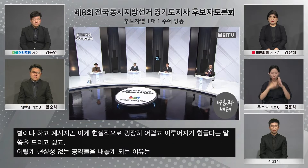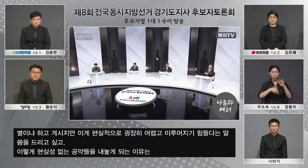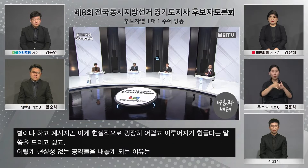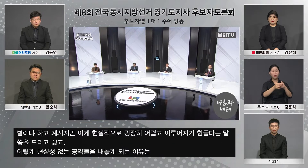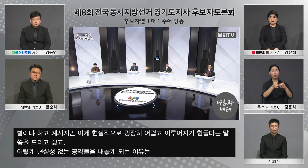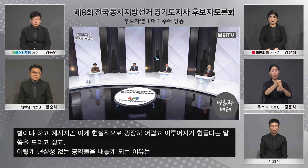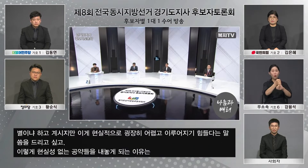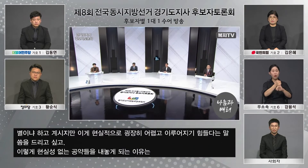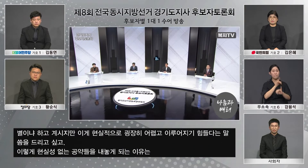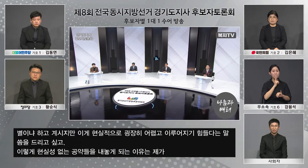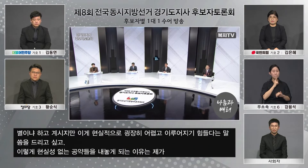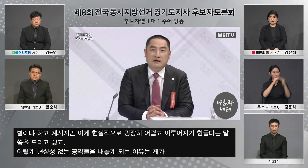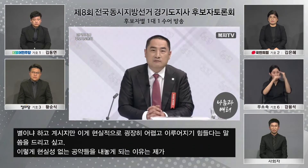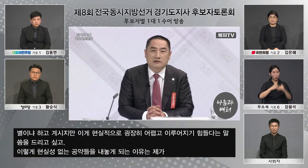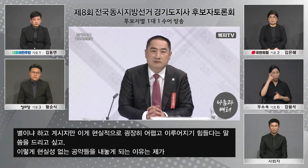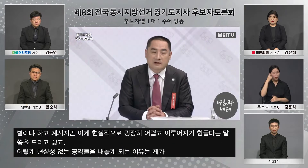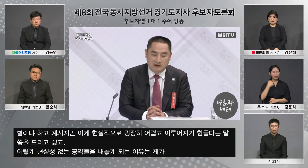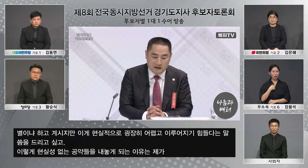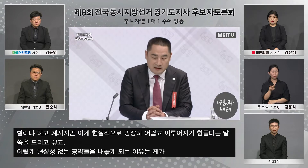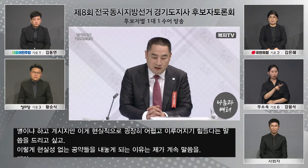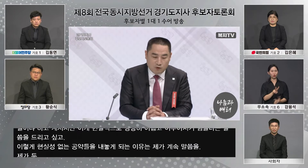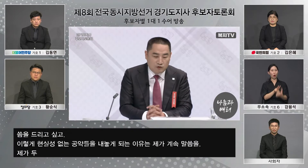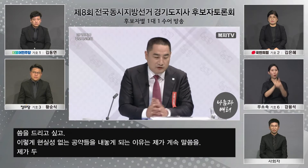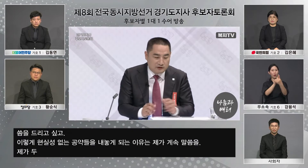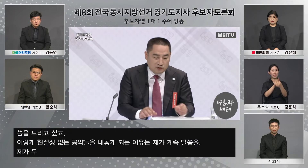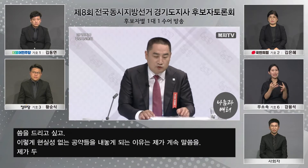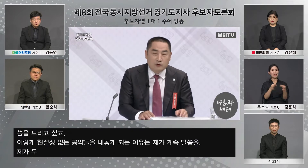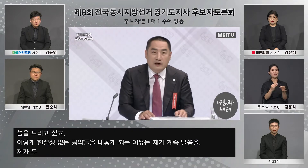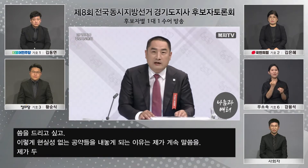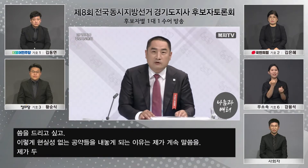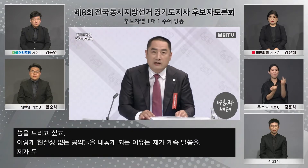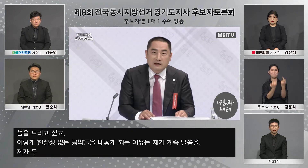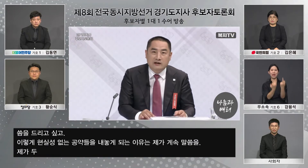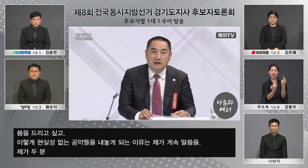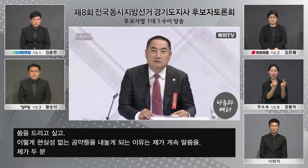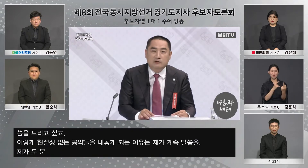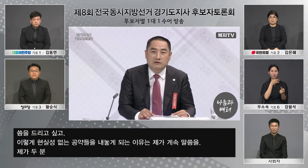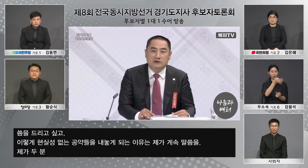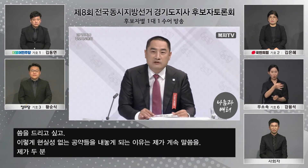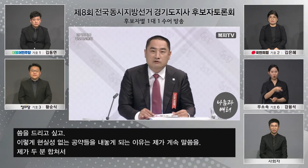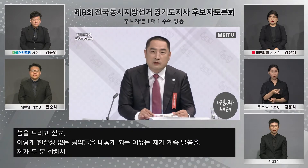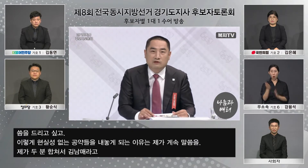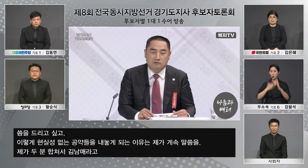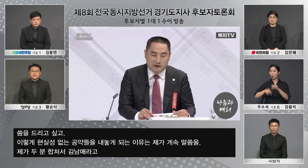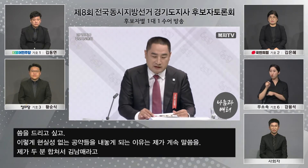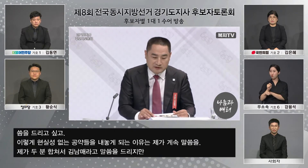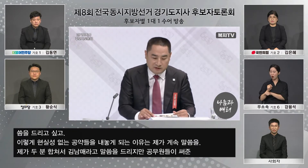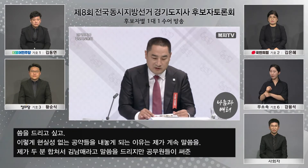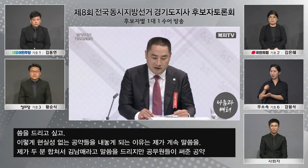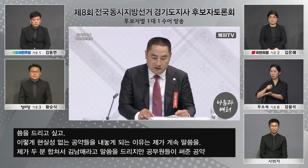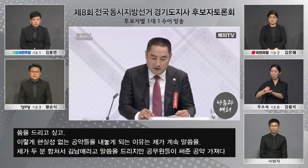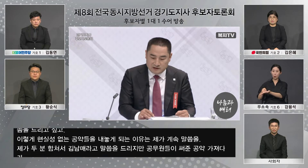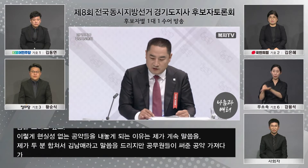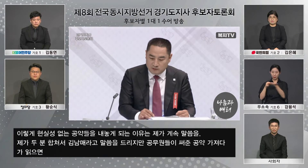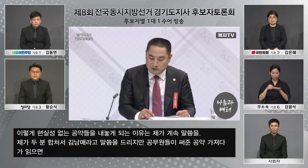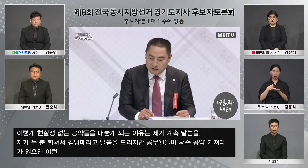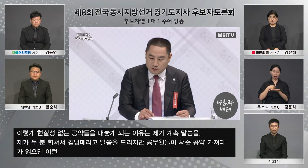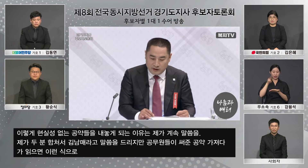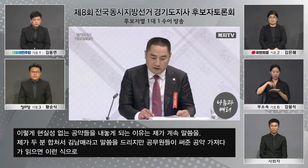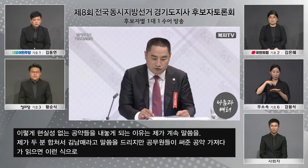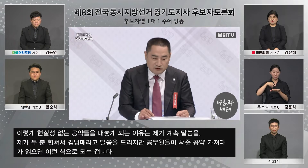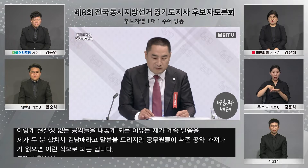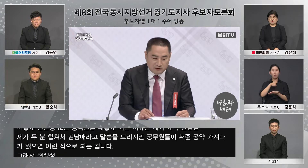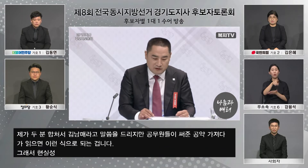두 분 합쳐서 김남매라고 계속 말씀드리지만 이 공무원들이 써준 공약 가져다가 이렇게 읽으면 이런 식으로 되는 겁니다. 그래서 현실성